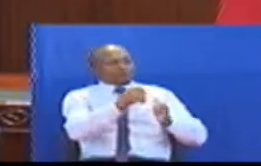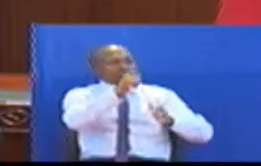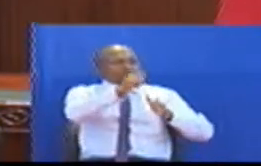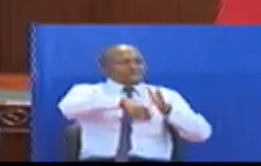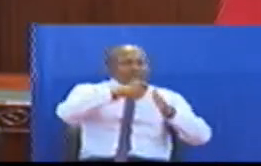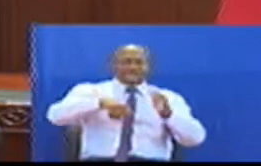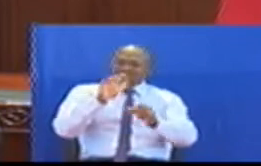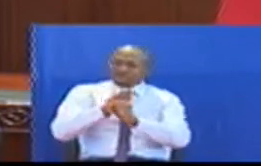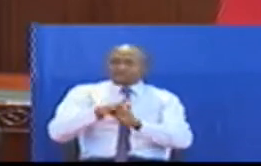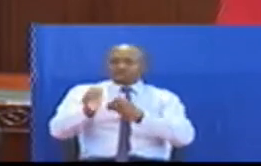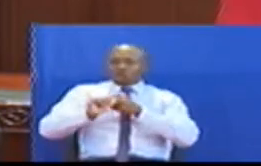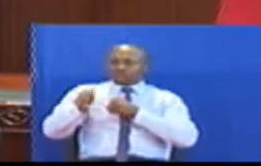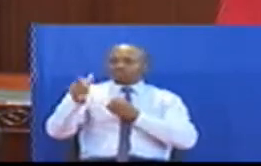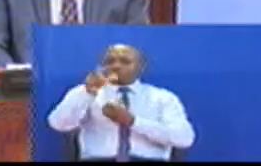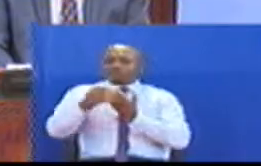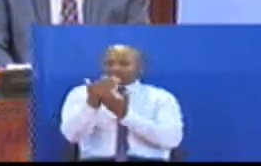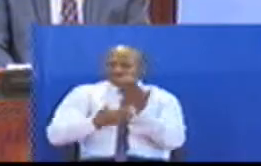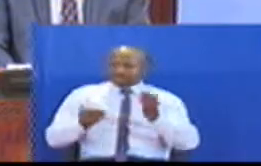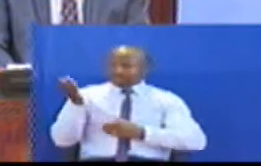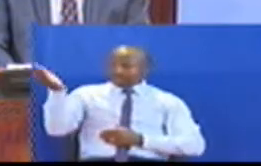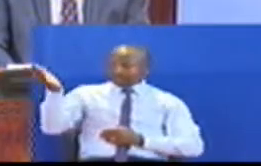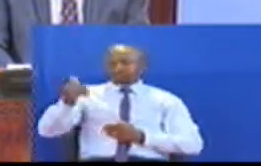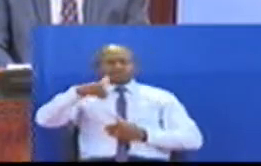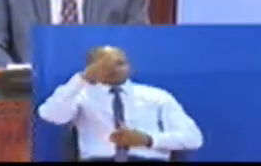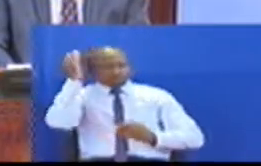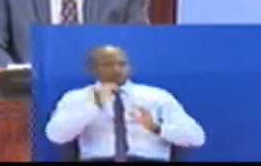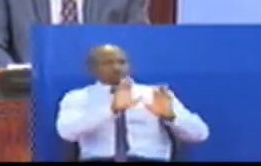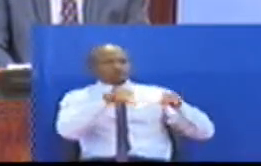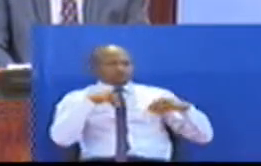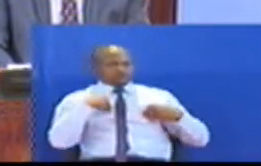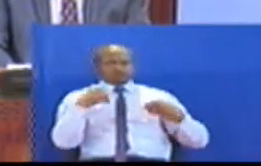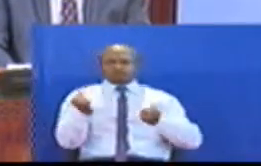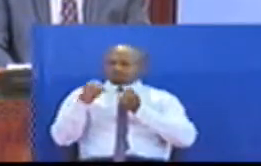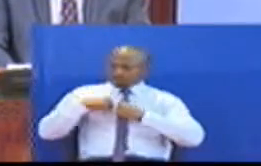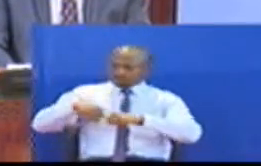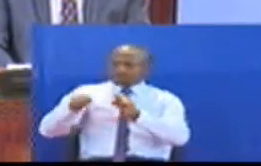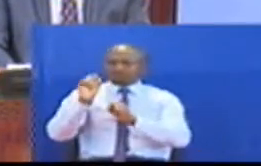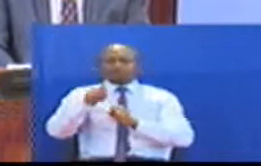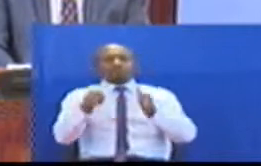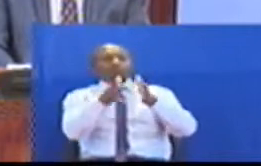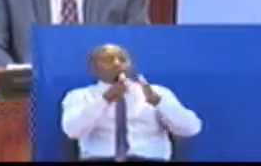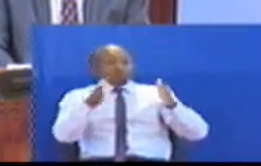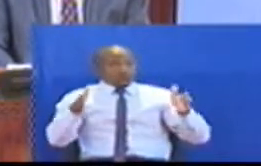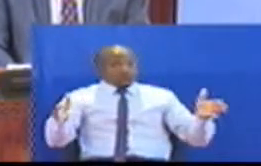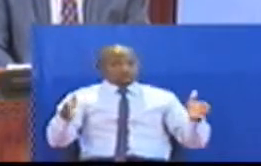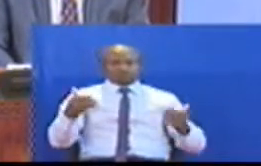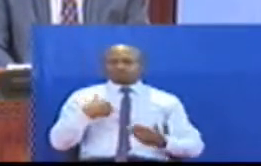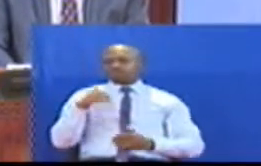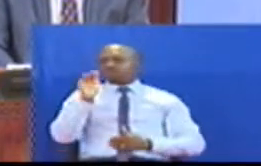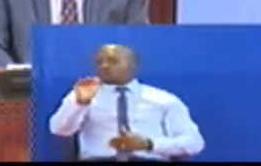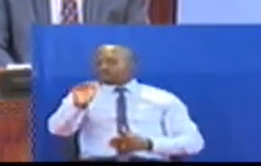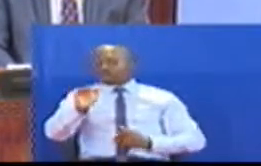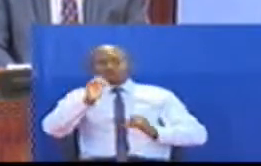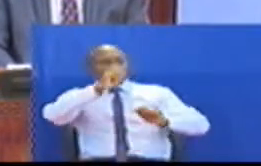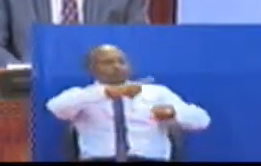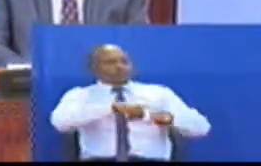wananchi wa Sikonge. Serikali ilikubali, utekelezaji umekuwa mkubwa. Na mimi nikwambie tu kwamba kwa mara ya